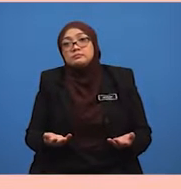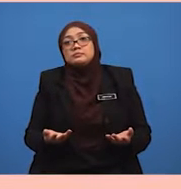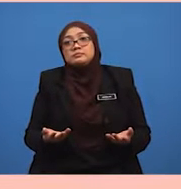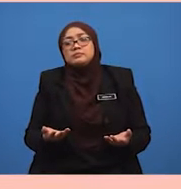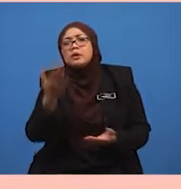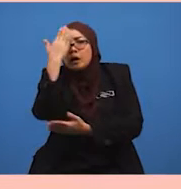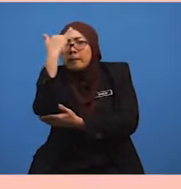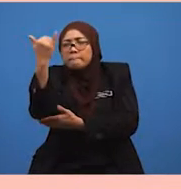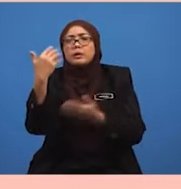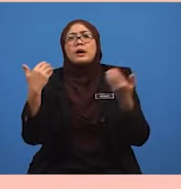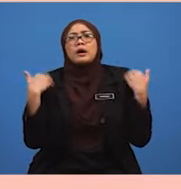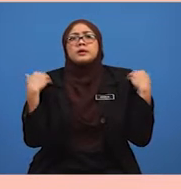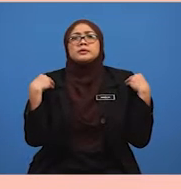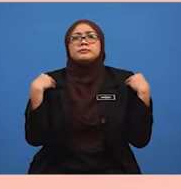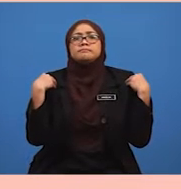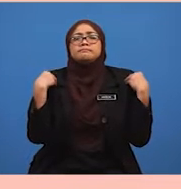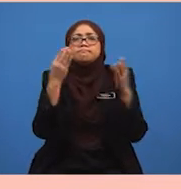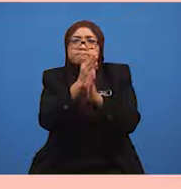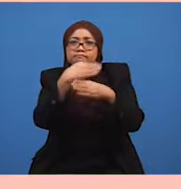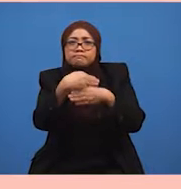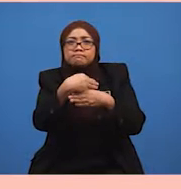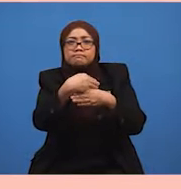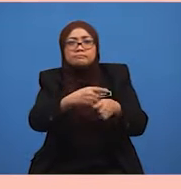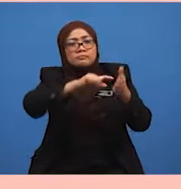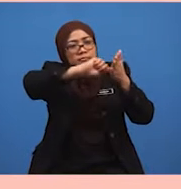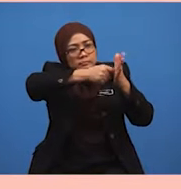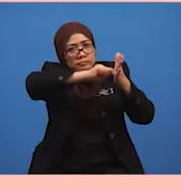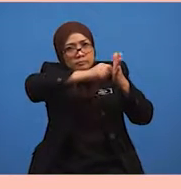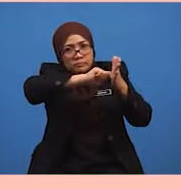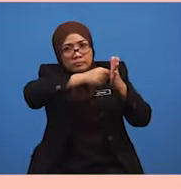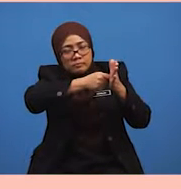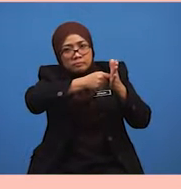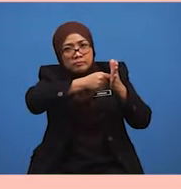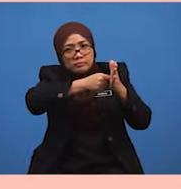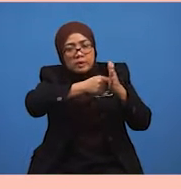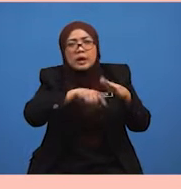Kenapa ada bentuk skru di sekeliling permukaan penutup botol?